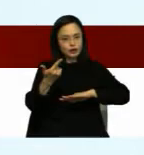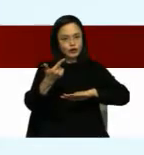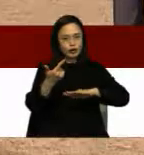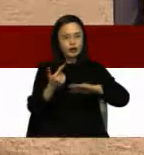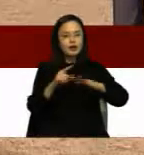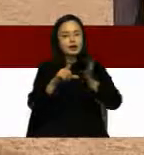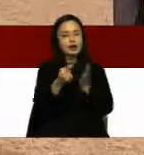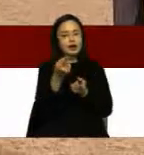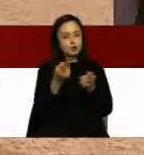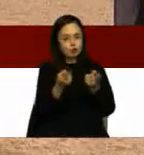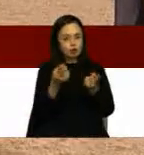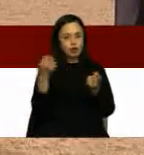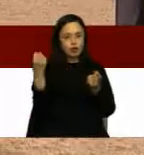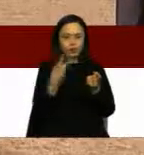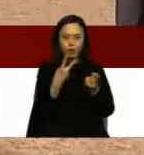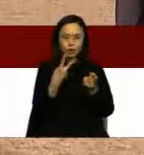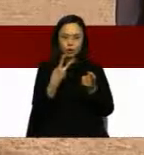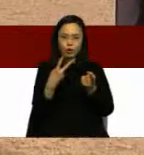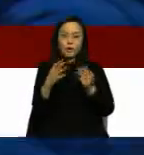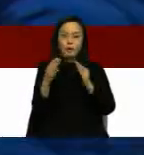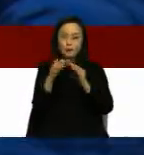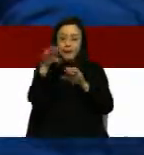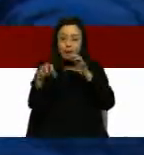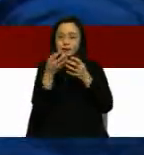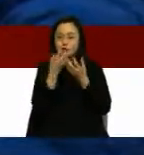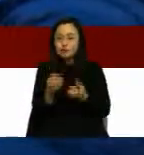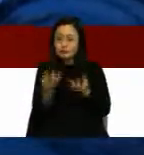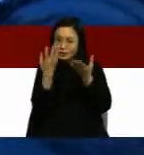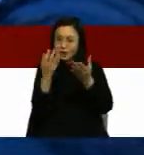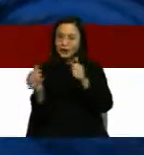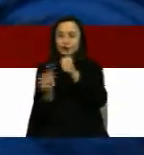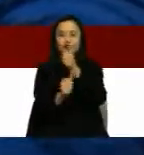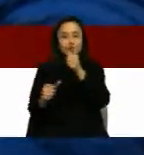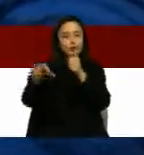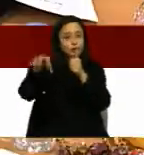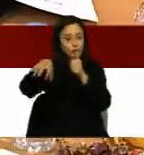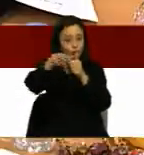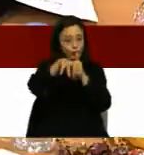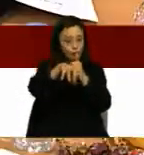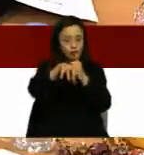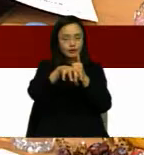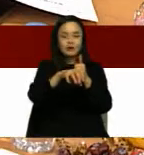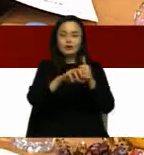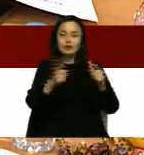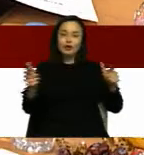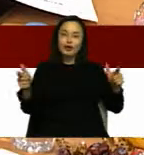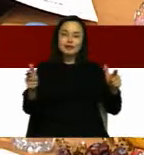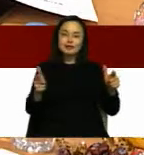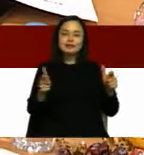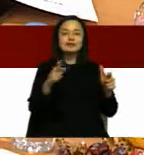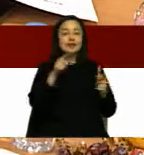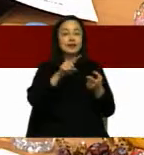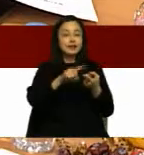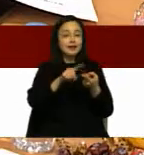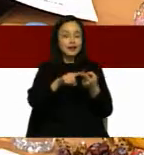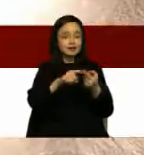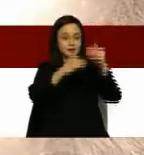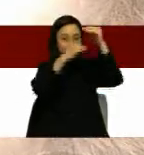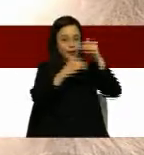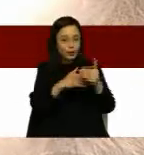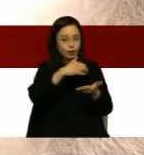마을 축제 지원을 위한 심의위원회 구성과 공동주택 공영 회계 시스템 도입 등 모두 20건을